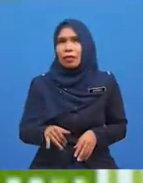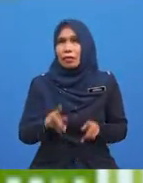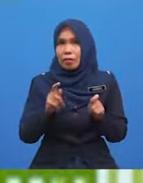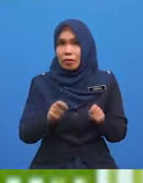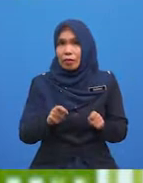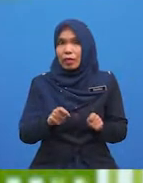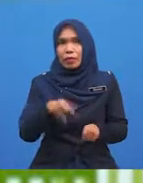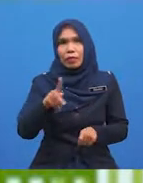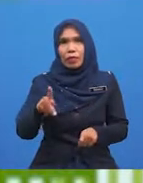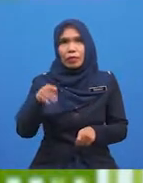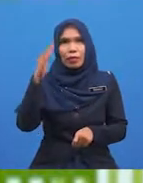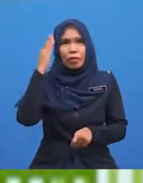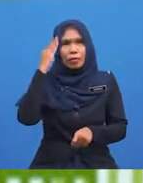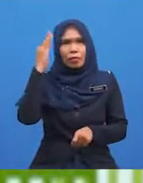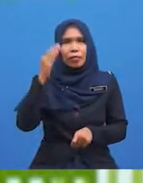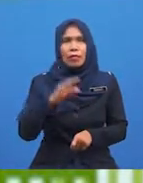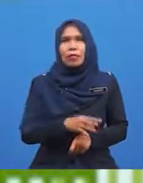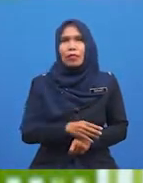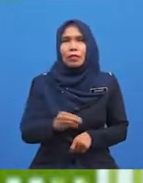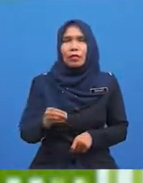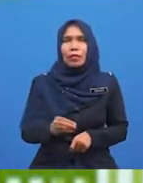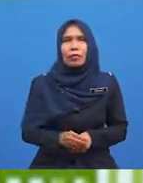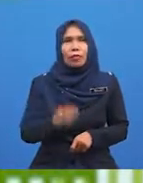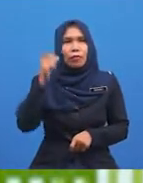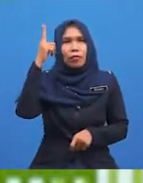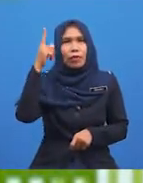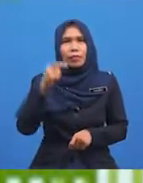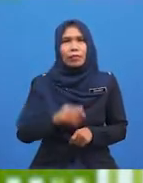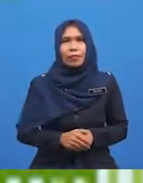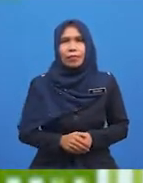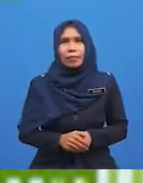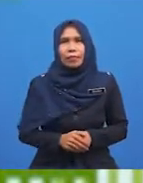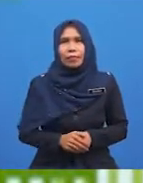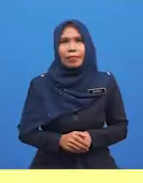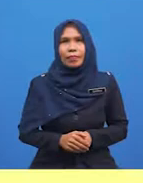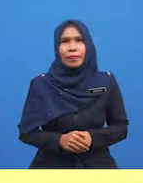pelajar hafal dan faham bagi menerangkan konsep ini.